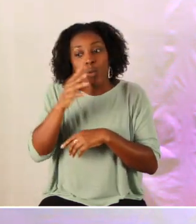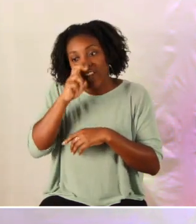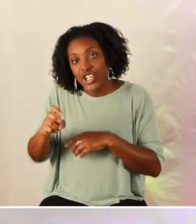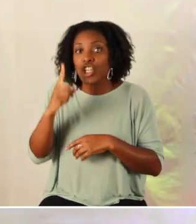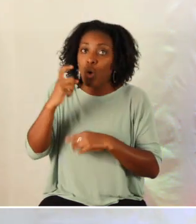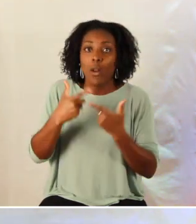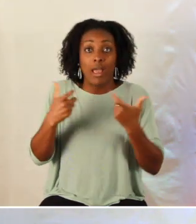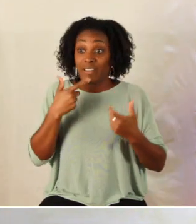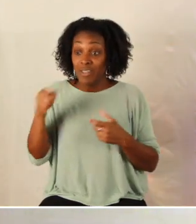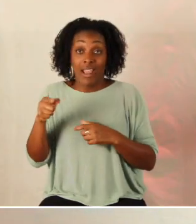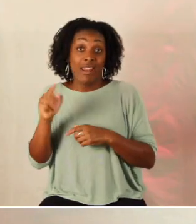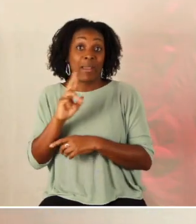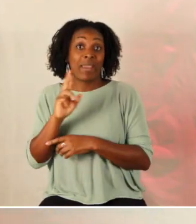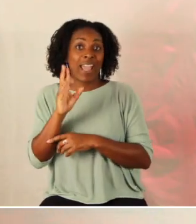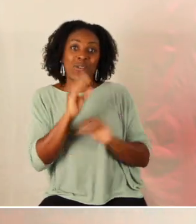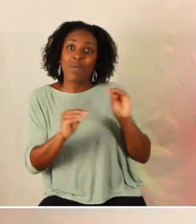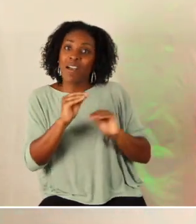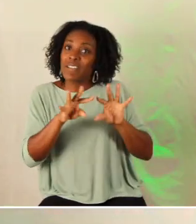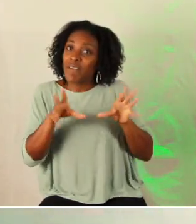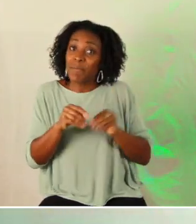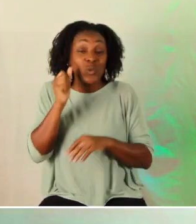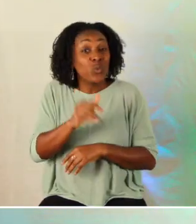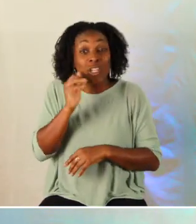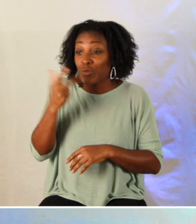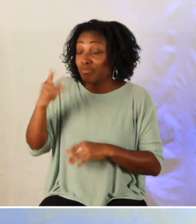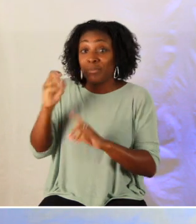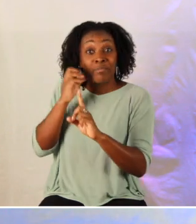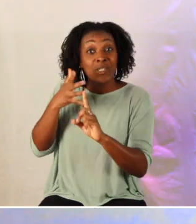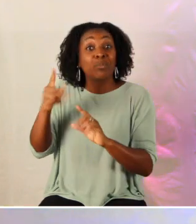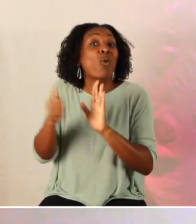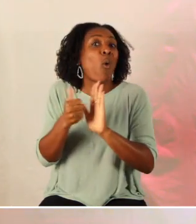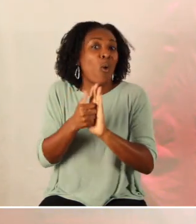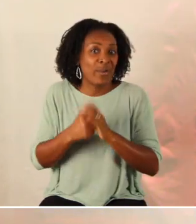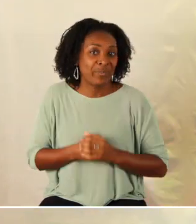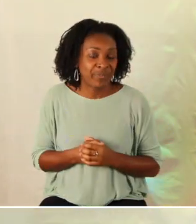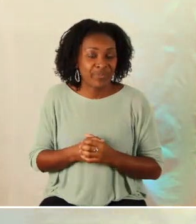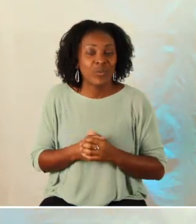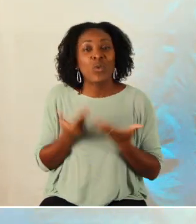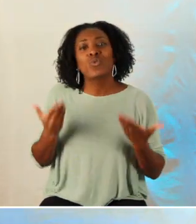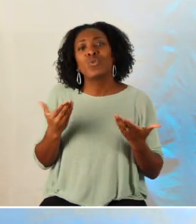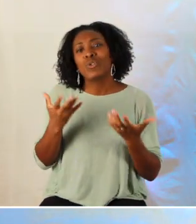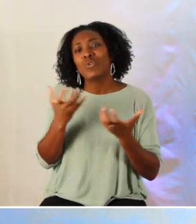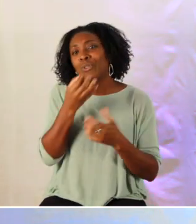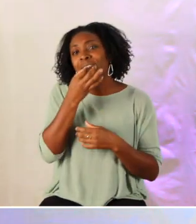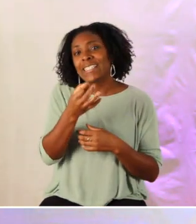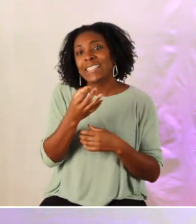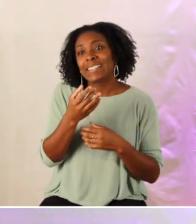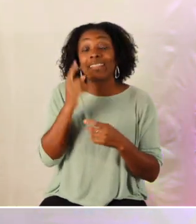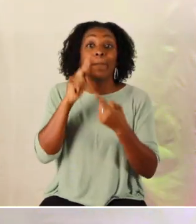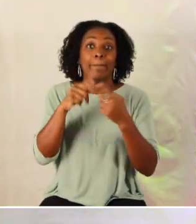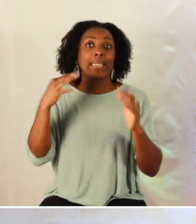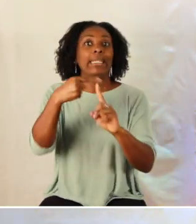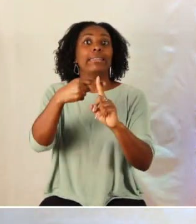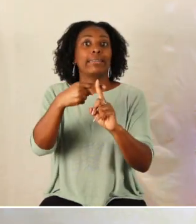elle prenait soin de sa famille de cette manière-là, c'était sa mission quotidienne. Et j'aimerais te dire aujourd'hui, eh bien, pour continuer sur